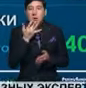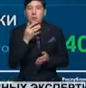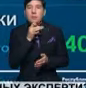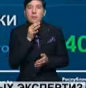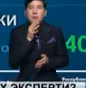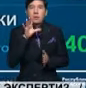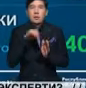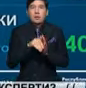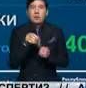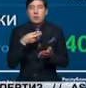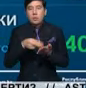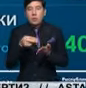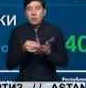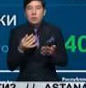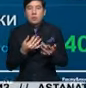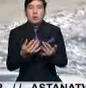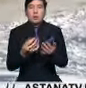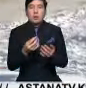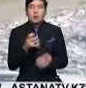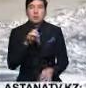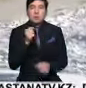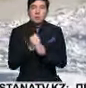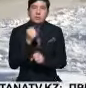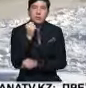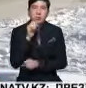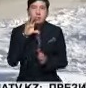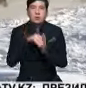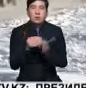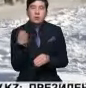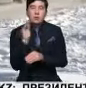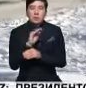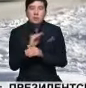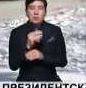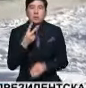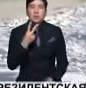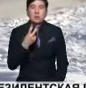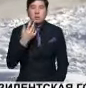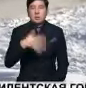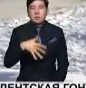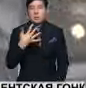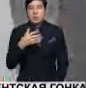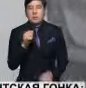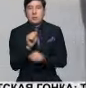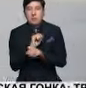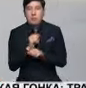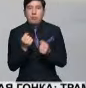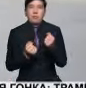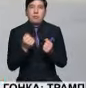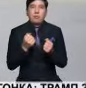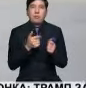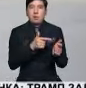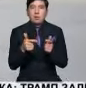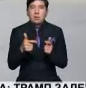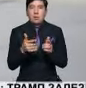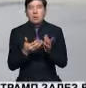модернизацию техники и закупили необходимые запчасти. Кроме того, дополнительно привлечено 255 машин. К этому моменту заготовлены